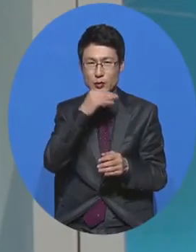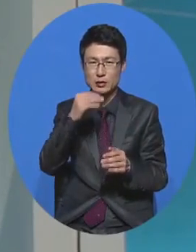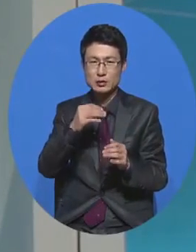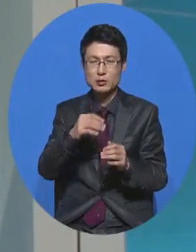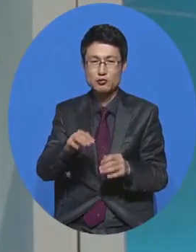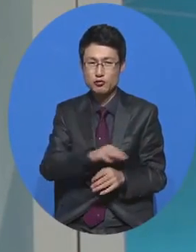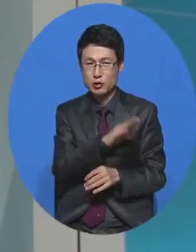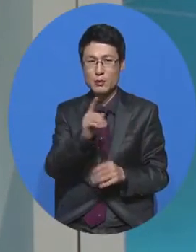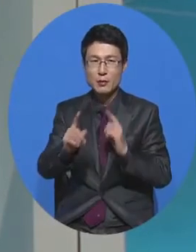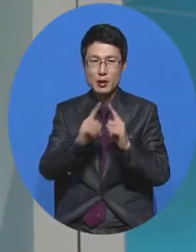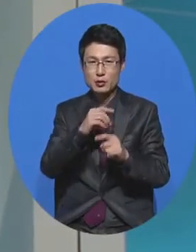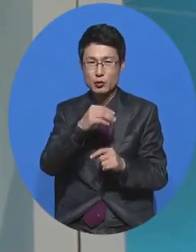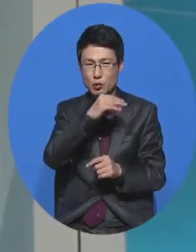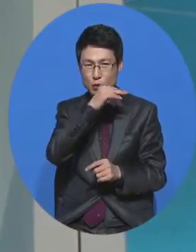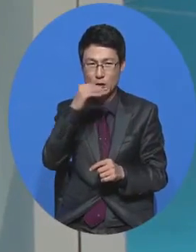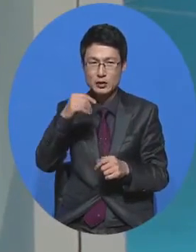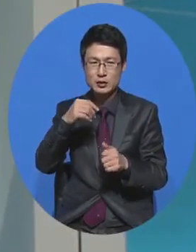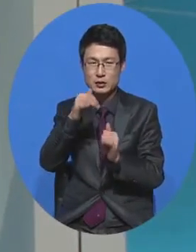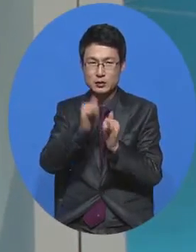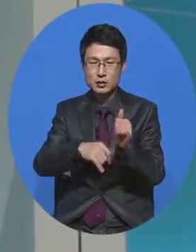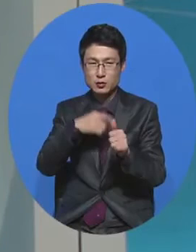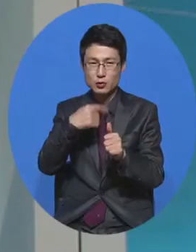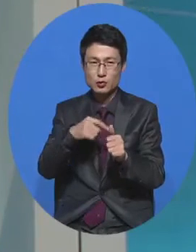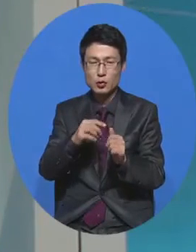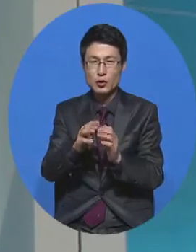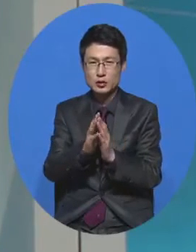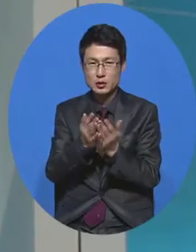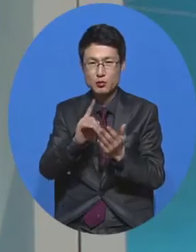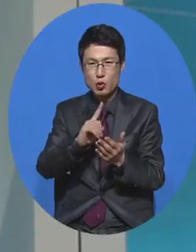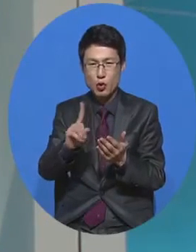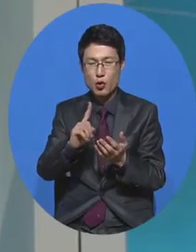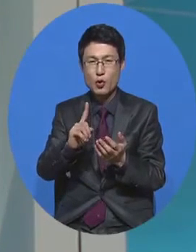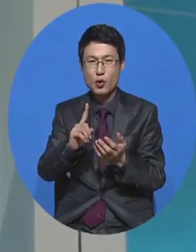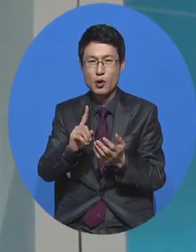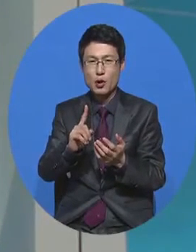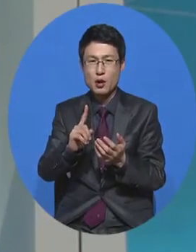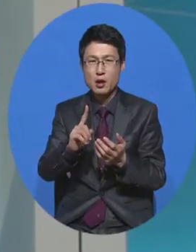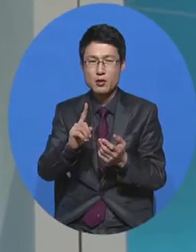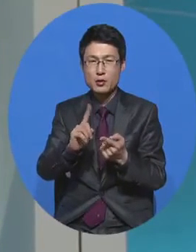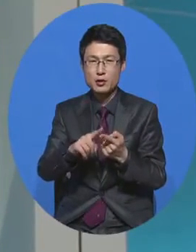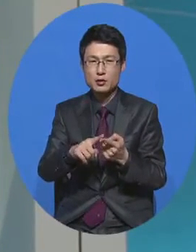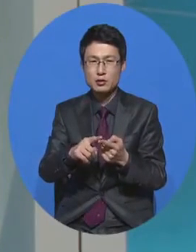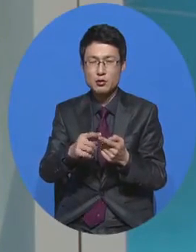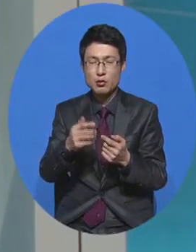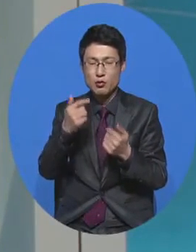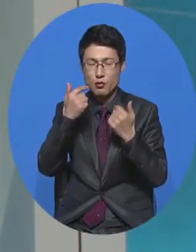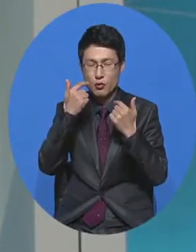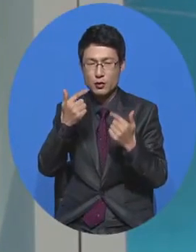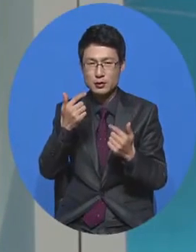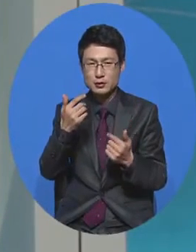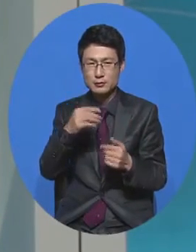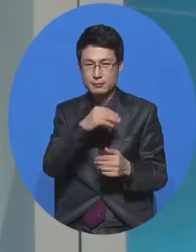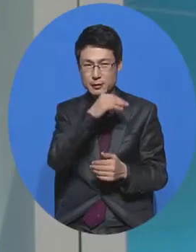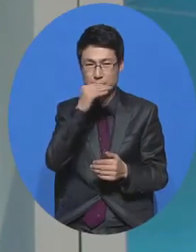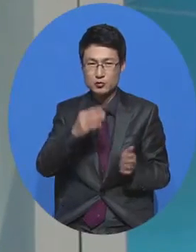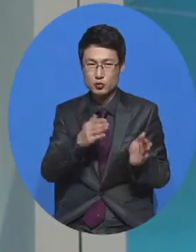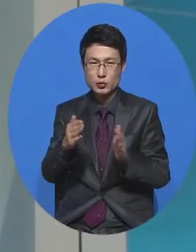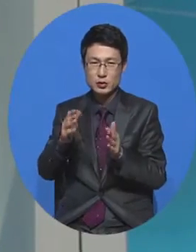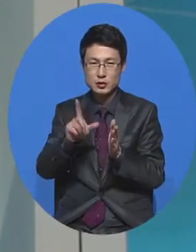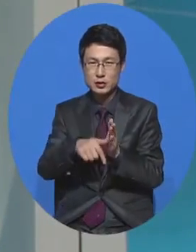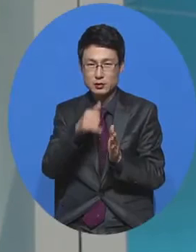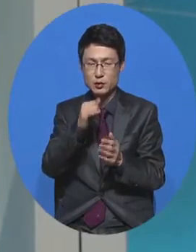말하는 올바른 역사교육 그리고 교과서는 어떤 곳이어야 될 것인지 진지하게 준비할 시간이 있어 보이거든요 이제